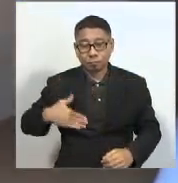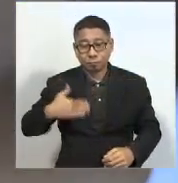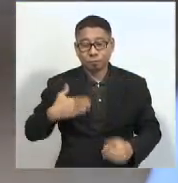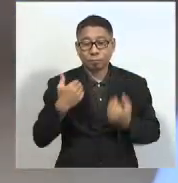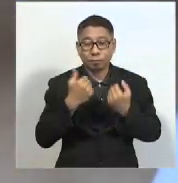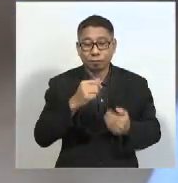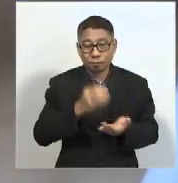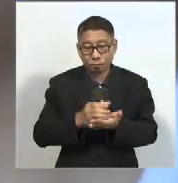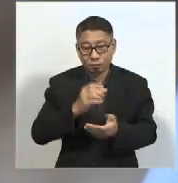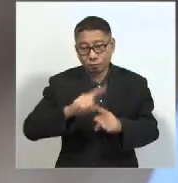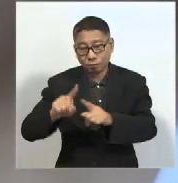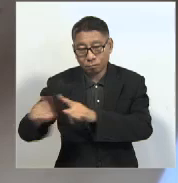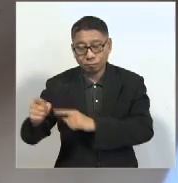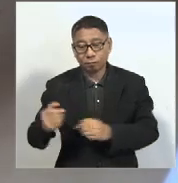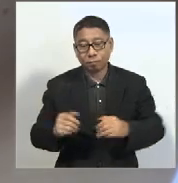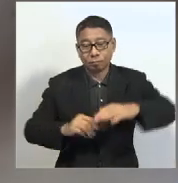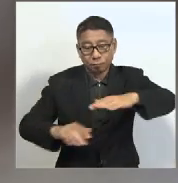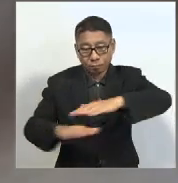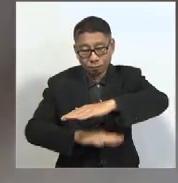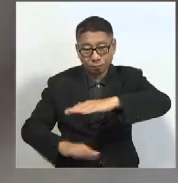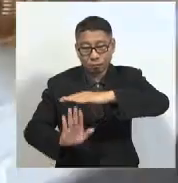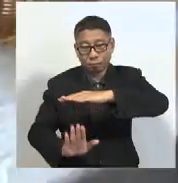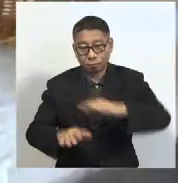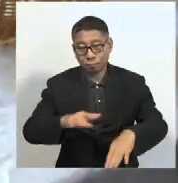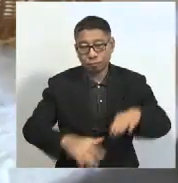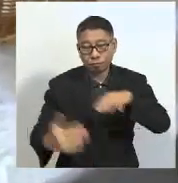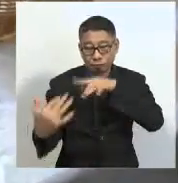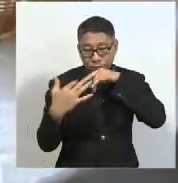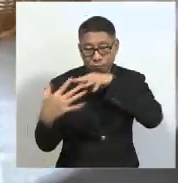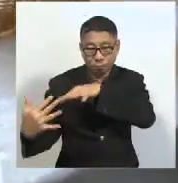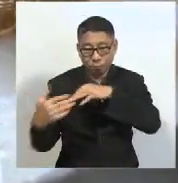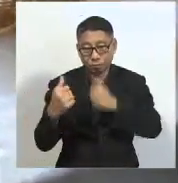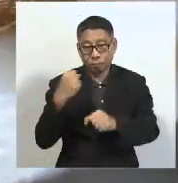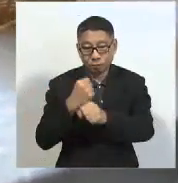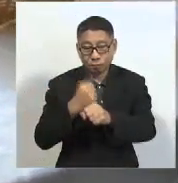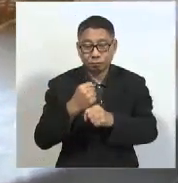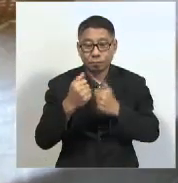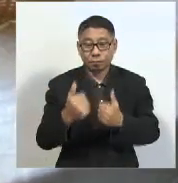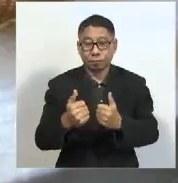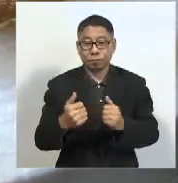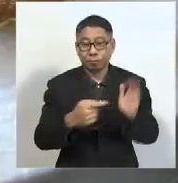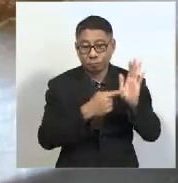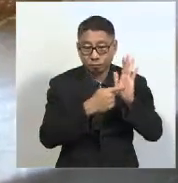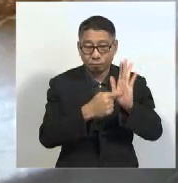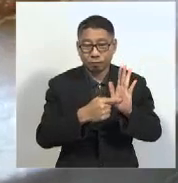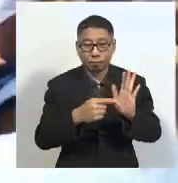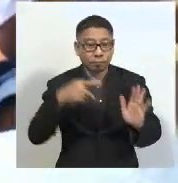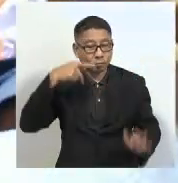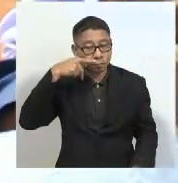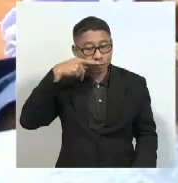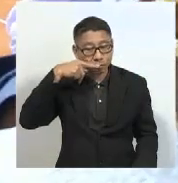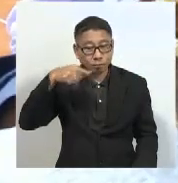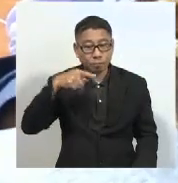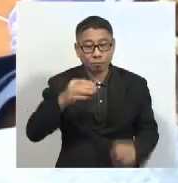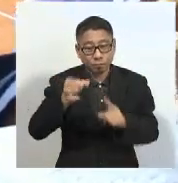ทั้งนี้ก็ขึ้นอยู่กับความสามารถพื้นฐานของเด็กด้วยที่ต้องสื่อสารได้และพอทำงานได้นะคะอย่างน้องแพรวเนี่ยโอ้โ